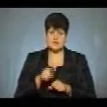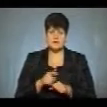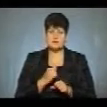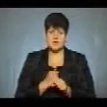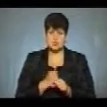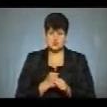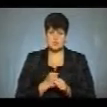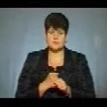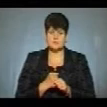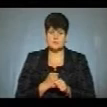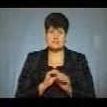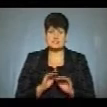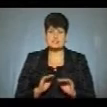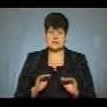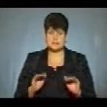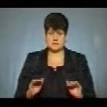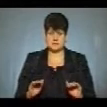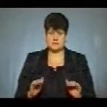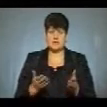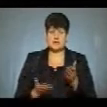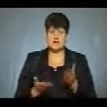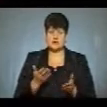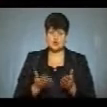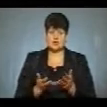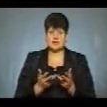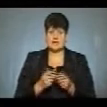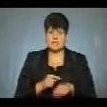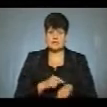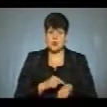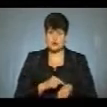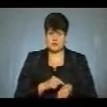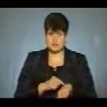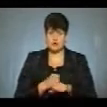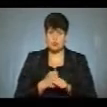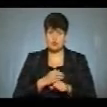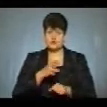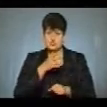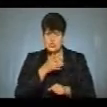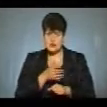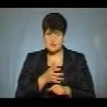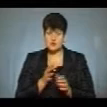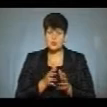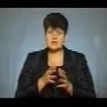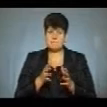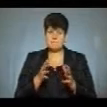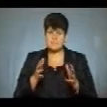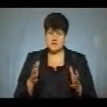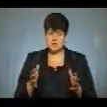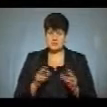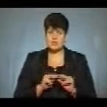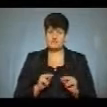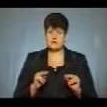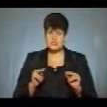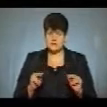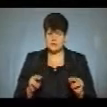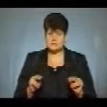працює з дітьми. Якщо кількість годин робочого часу збільшується у вчителя,